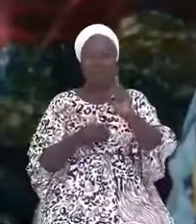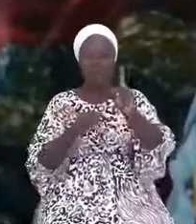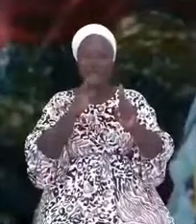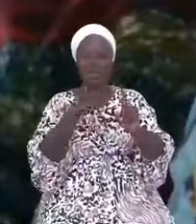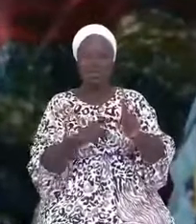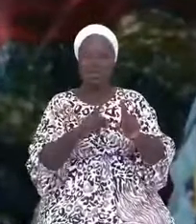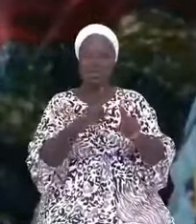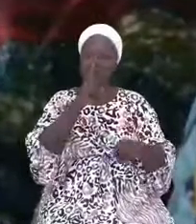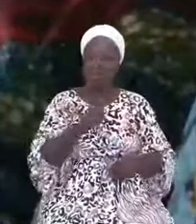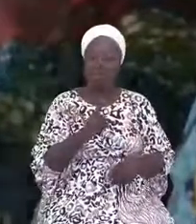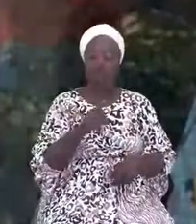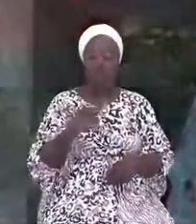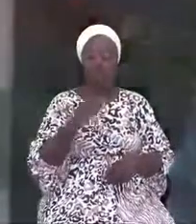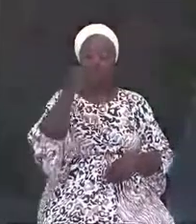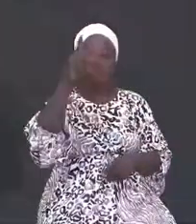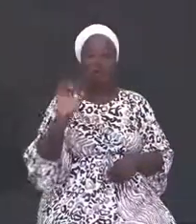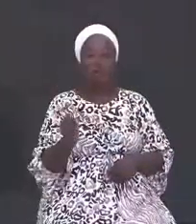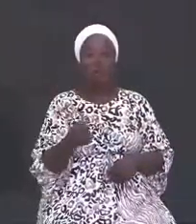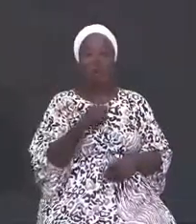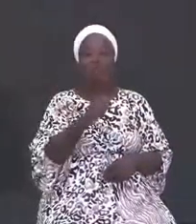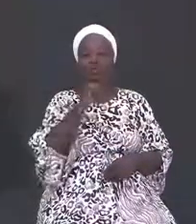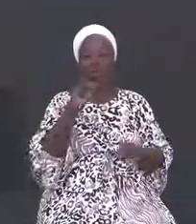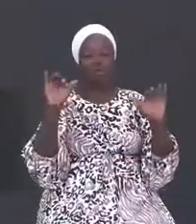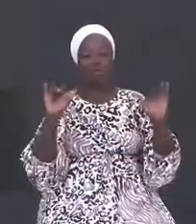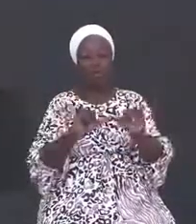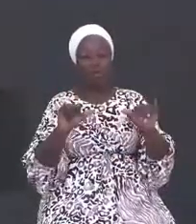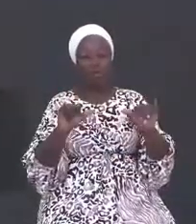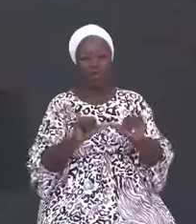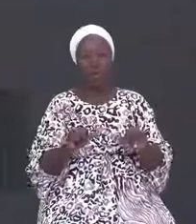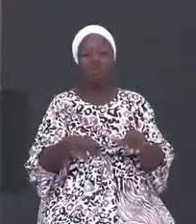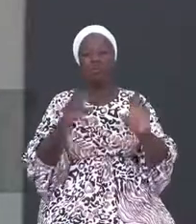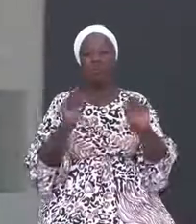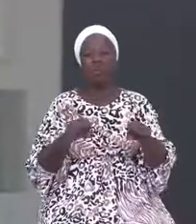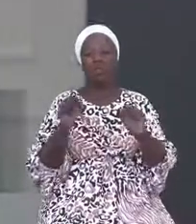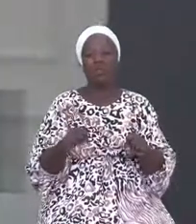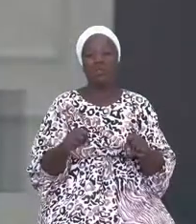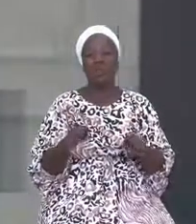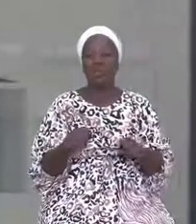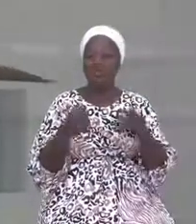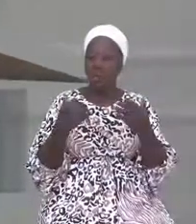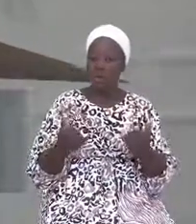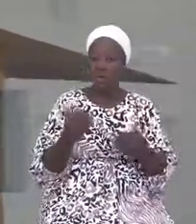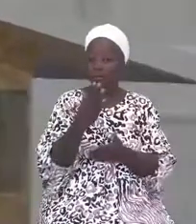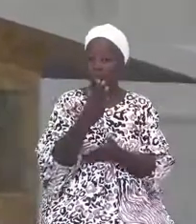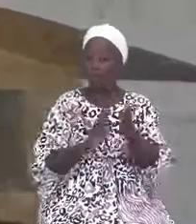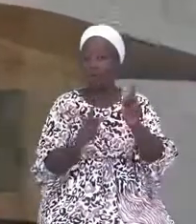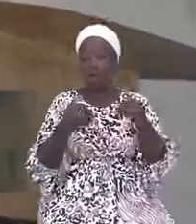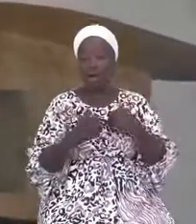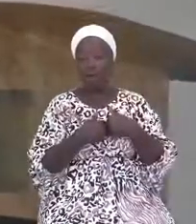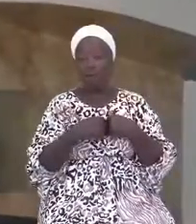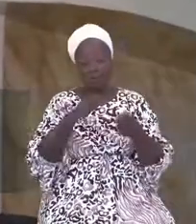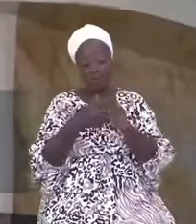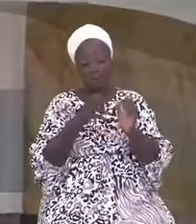possibilités incommensurables de Dieu. Maintenant, certains ont des problèmes avec la